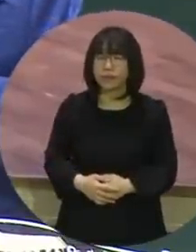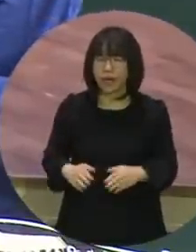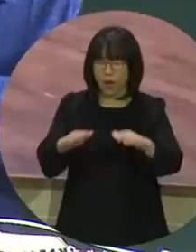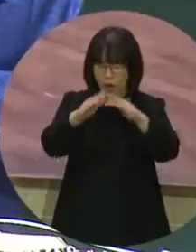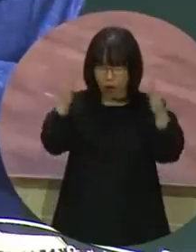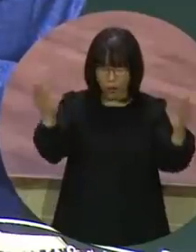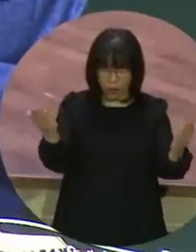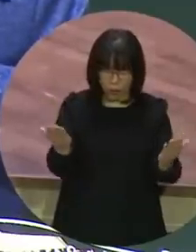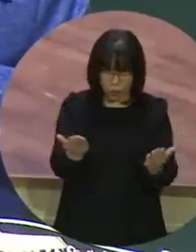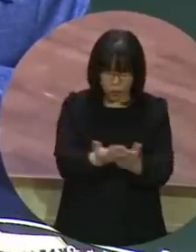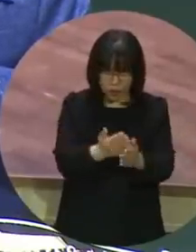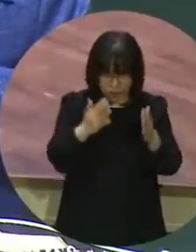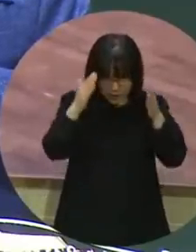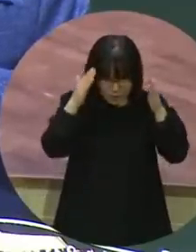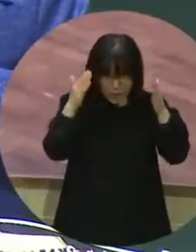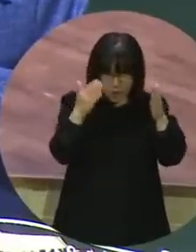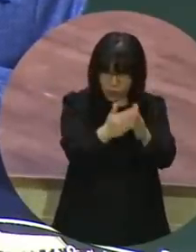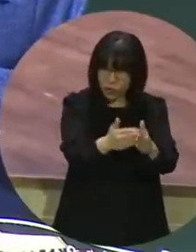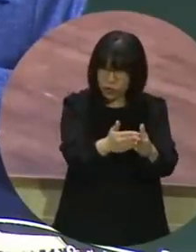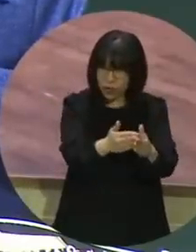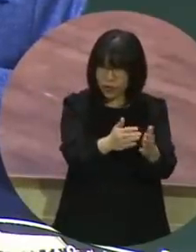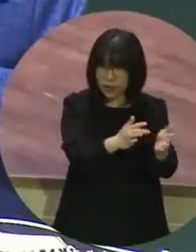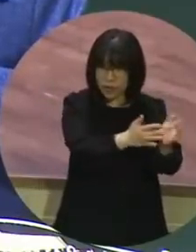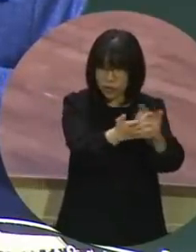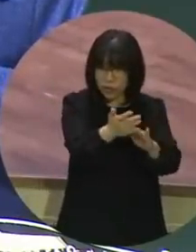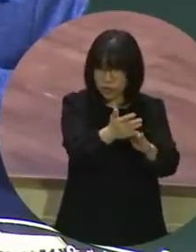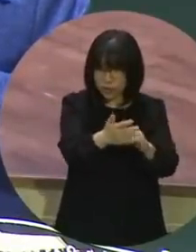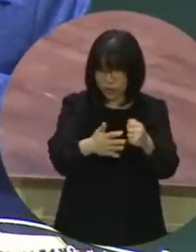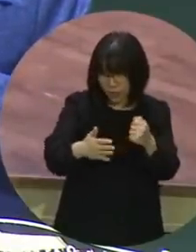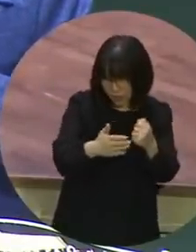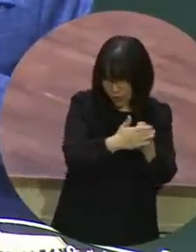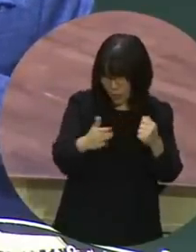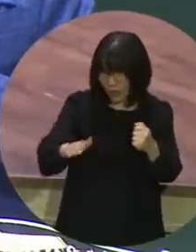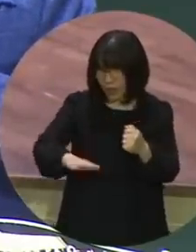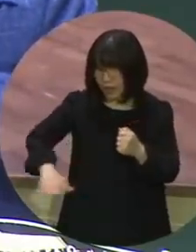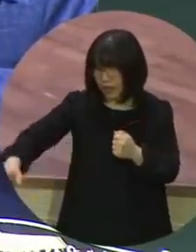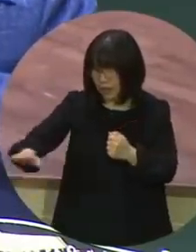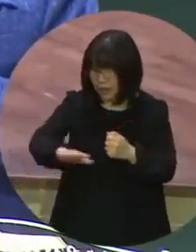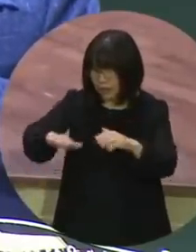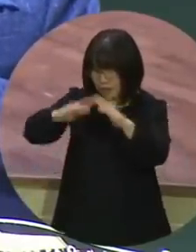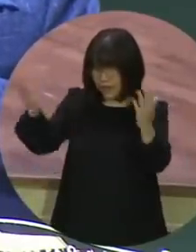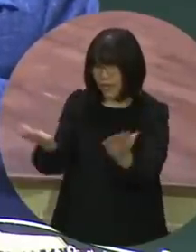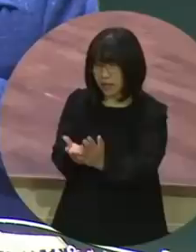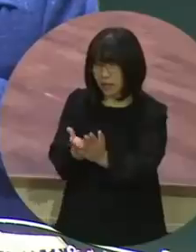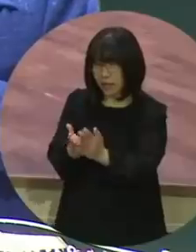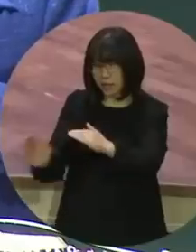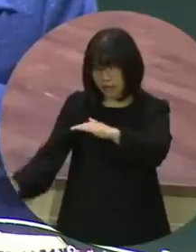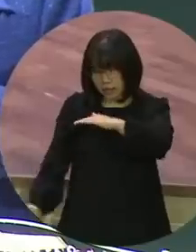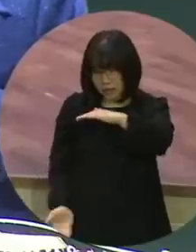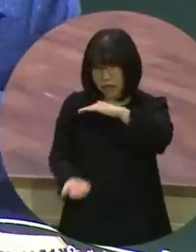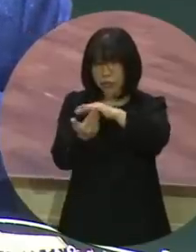올인하신 예수 그리스도를 통해서 다 이루었는데 뭘 이루었다는 얘기입니까?